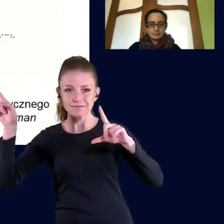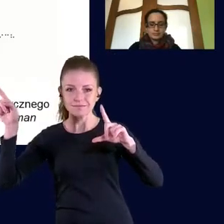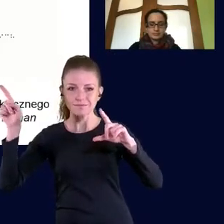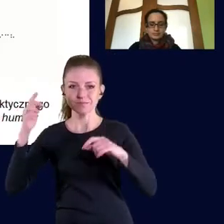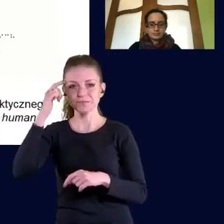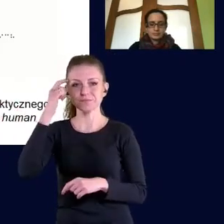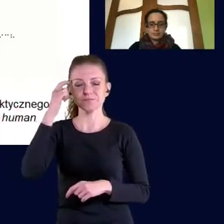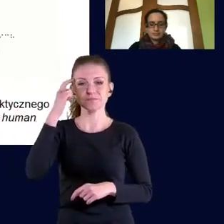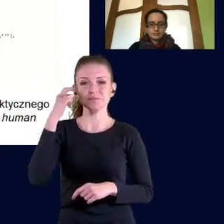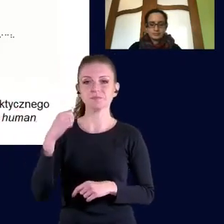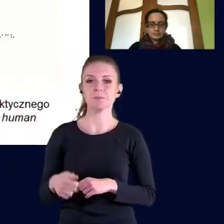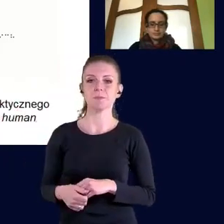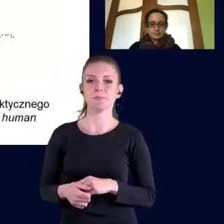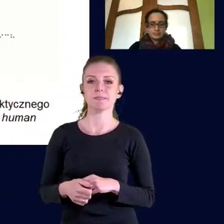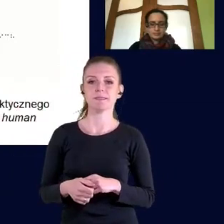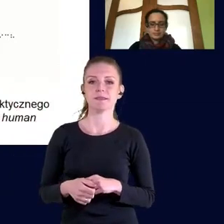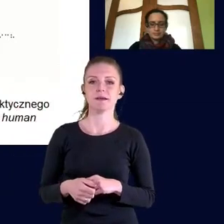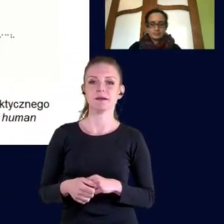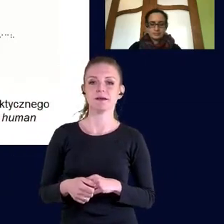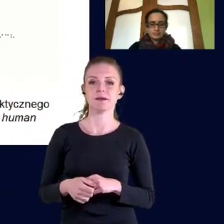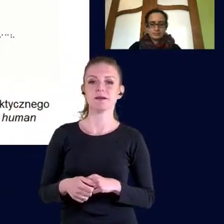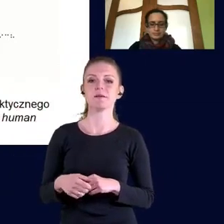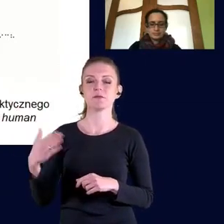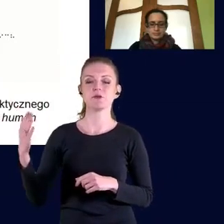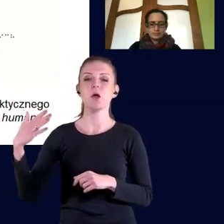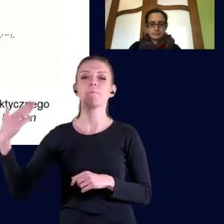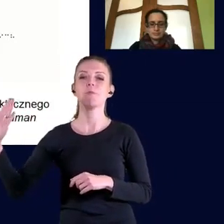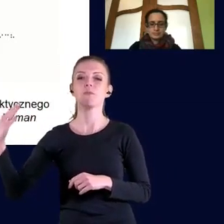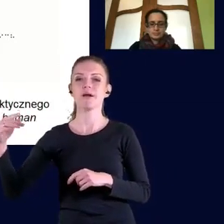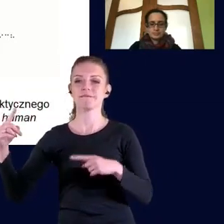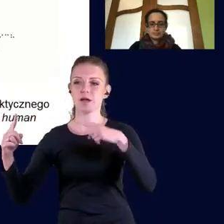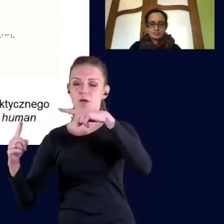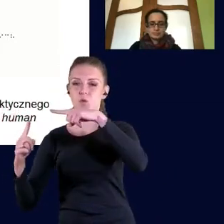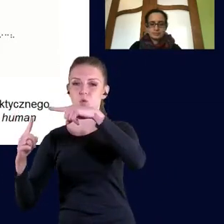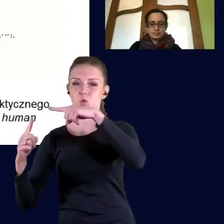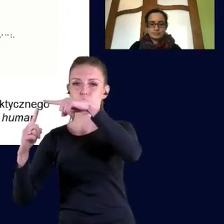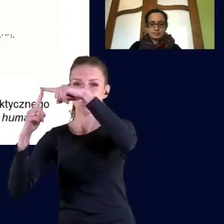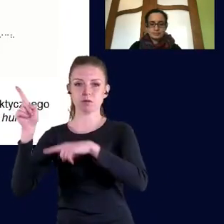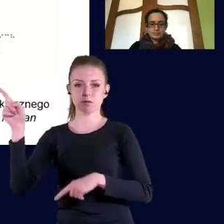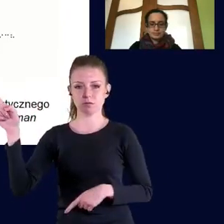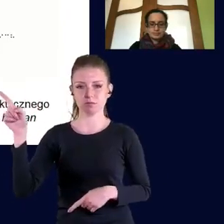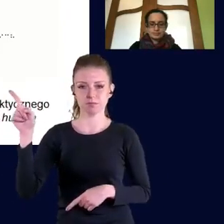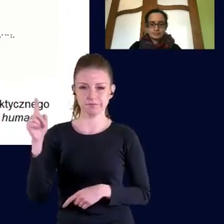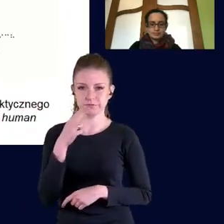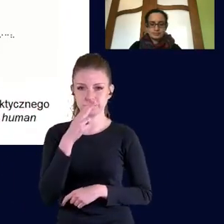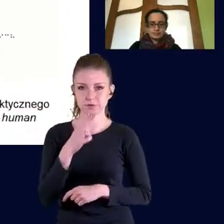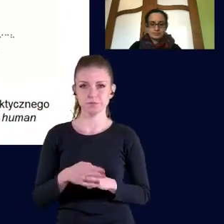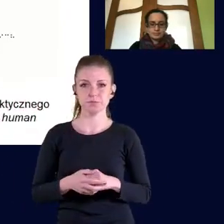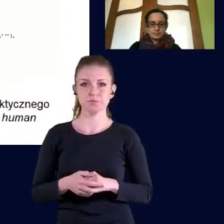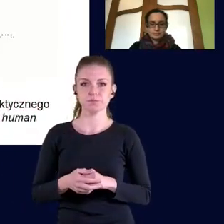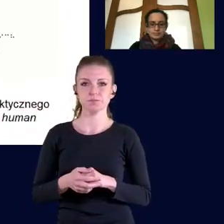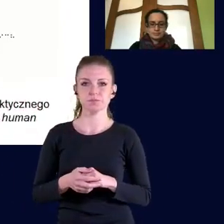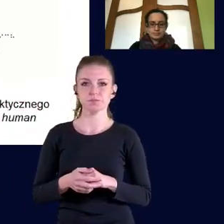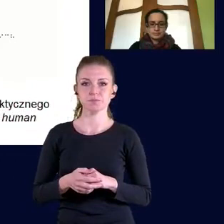jedna to jest ta mapa w prawym górnym rogu te rogu tej adaptacji i